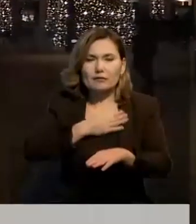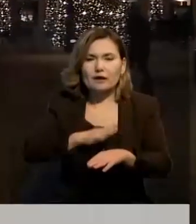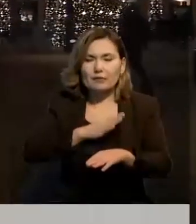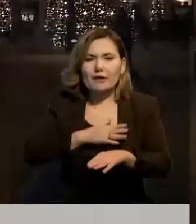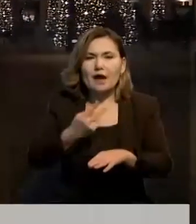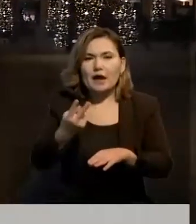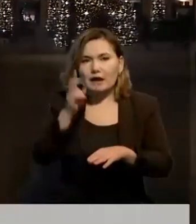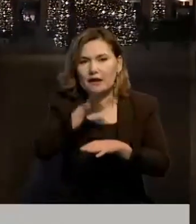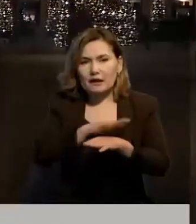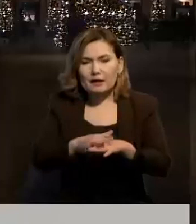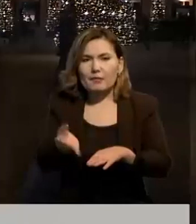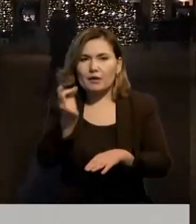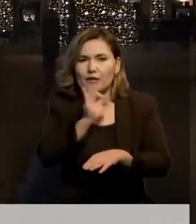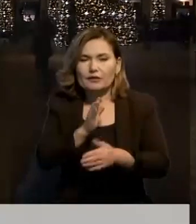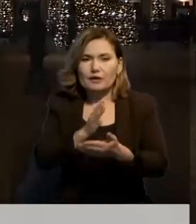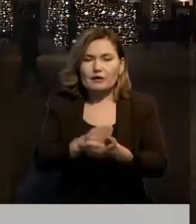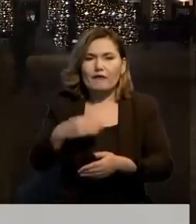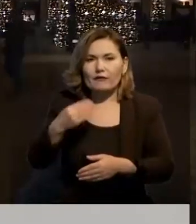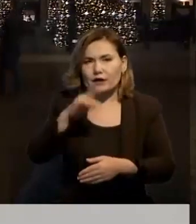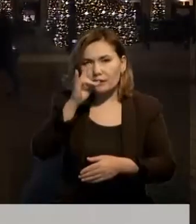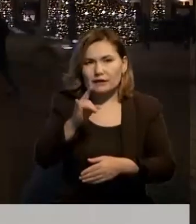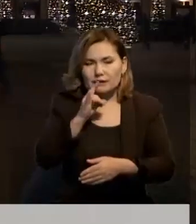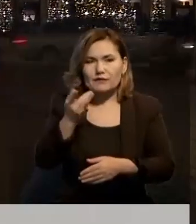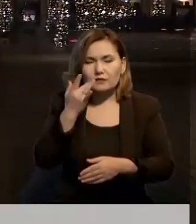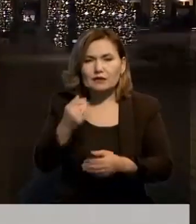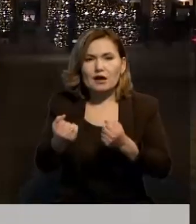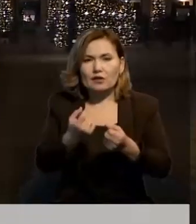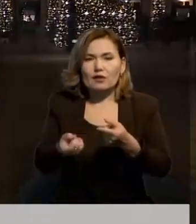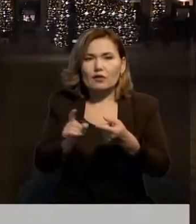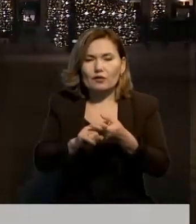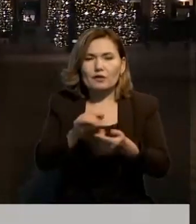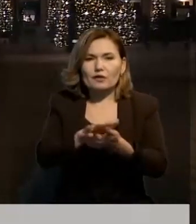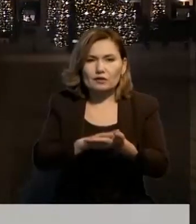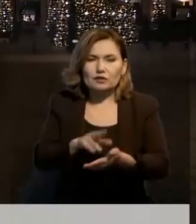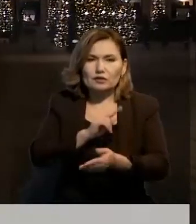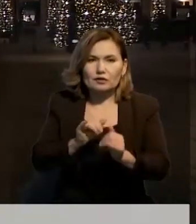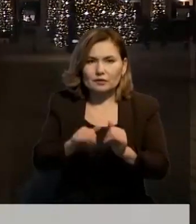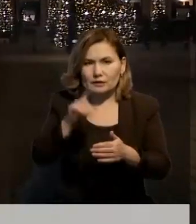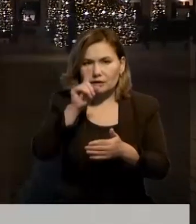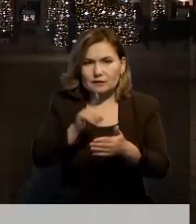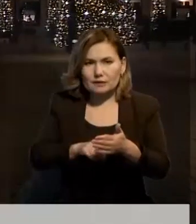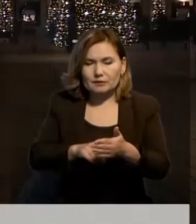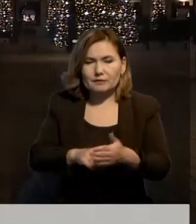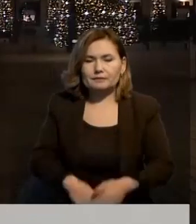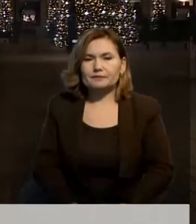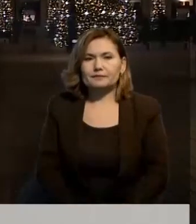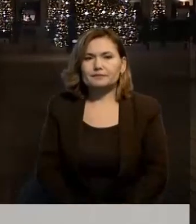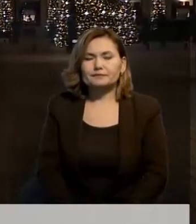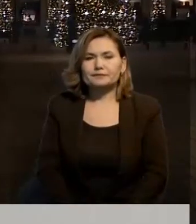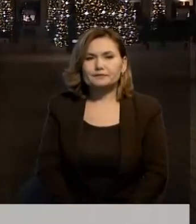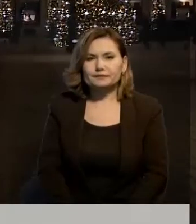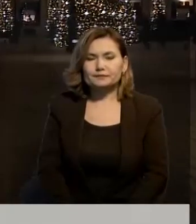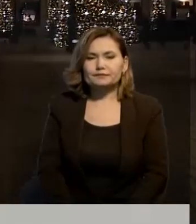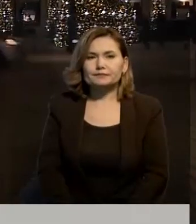қатынас осы ұғым аясында өрбісе дейсің. Қорған Қонысбайұлы, Айдос Меделбеков, Бақытбек Нұртаев, Президент